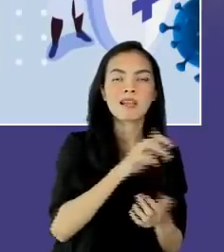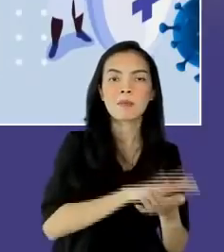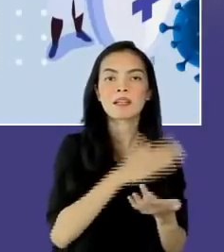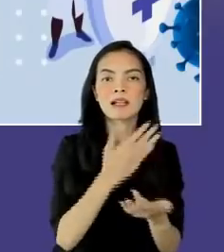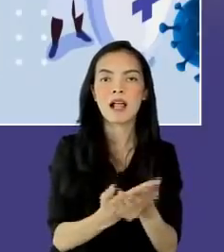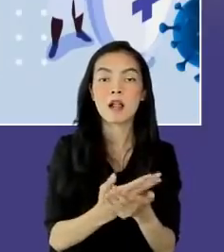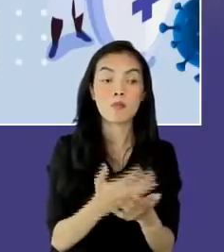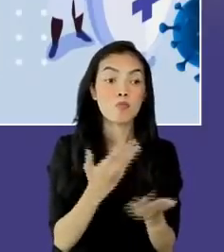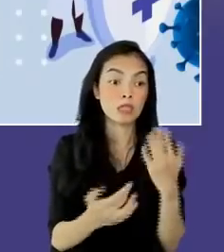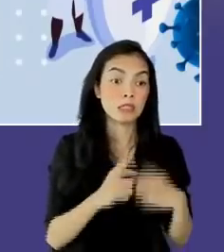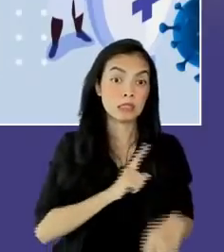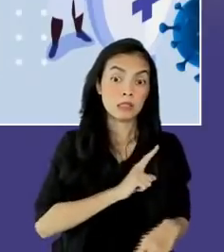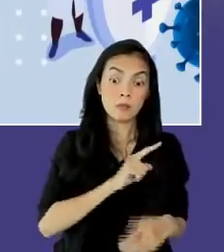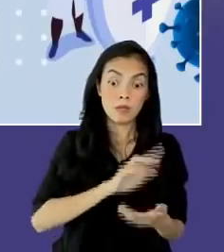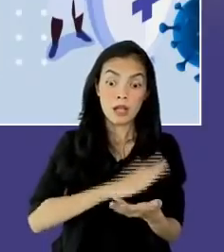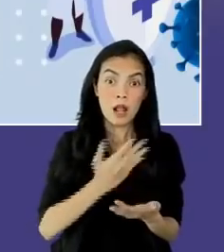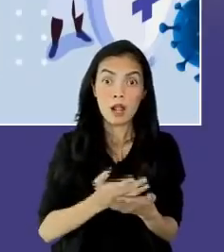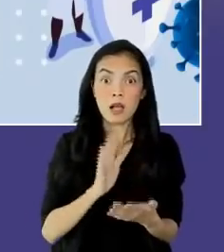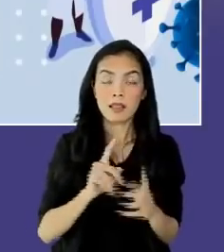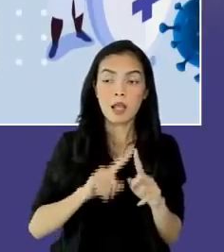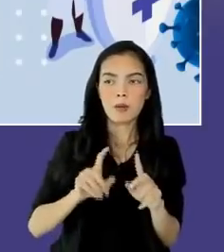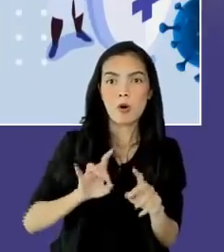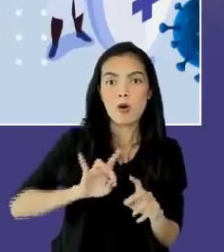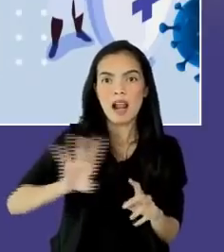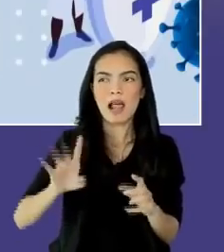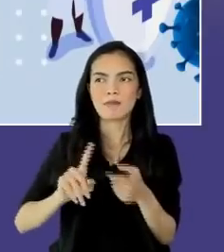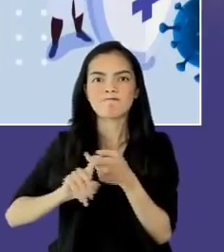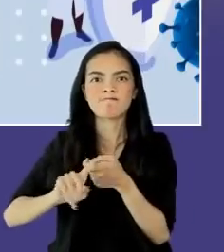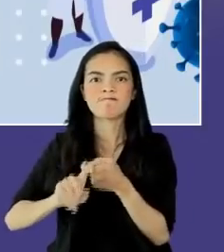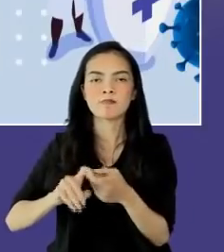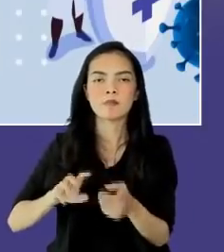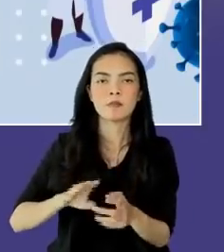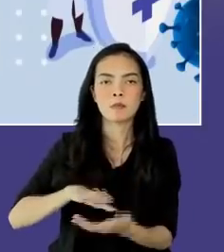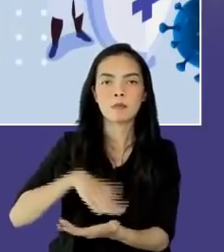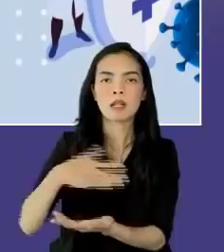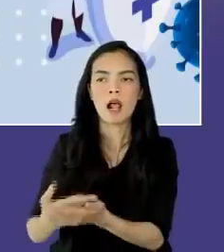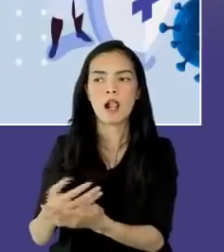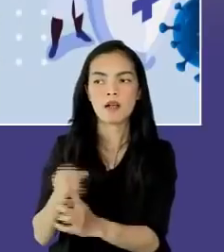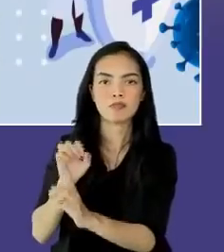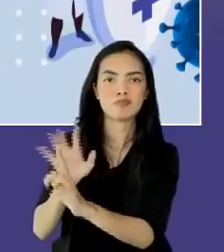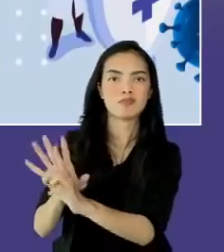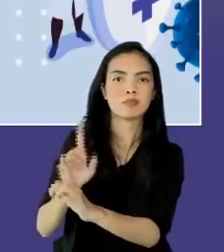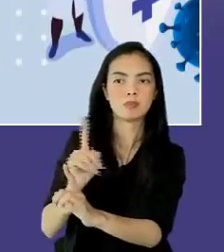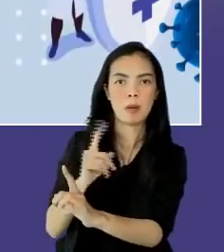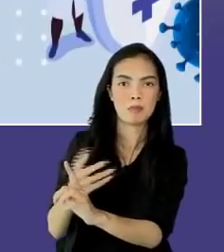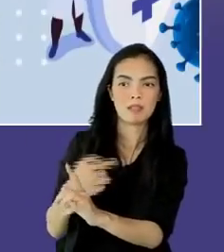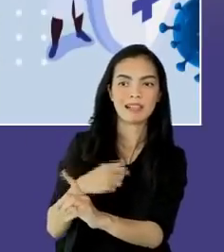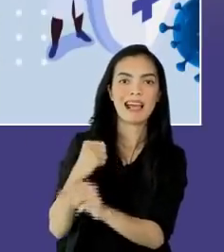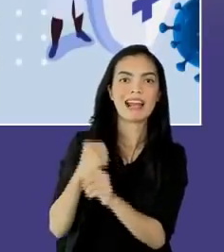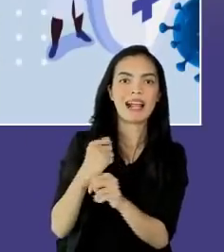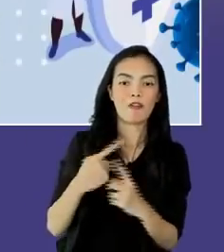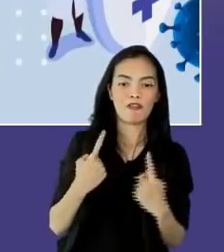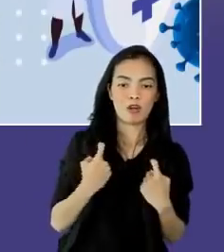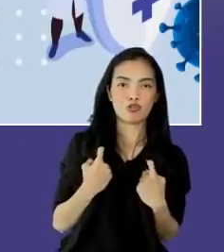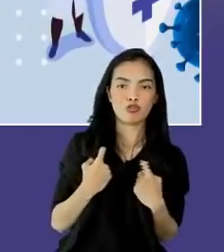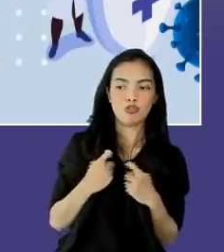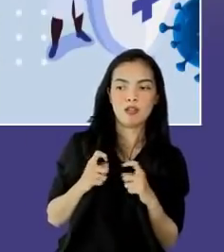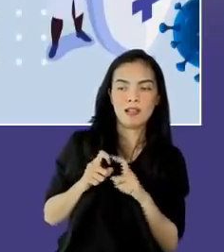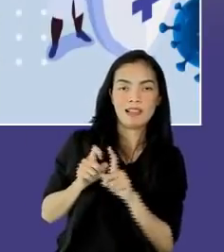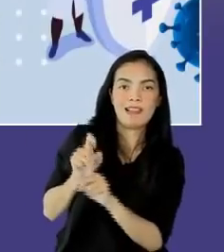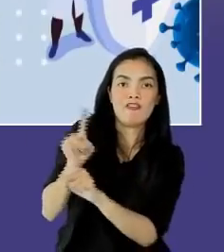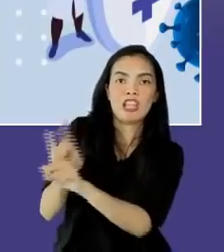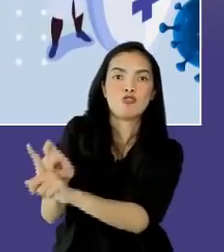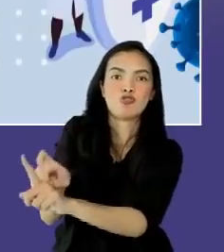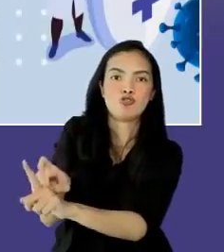Bisa jadi mungkin bukan kita yang meninggal, tapi orang-orang di sekitar kita yang bisa terinfeksi. Jadi kita melihat bahwa kematian itu akan